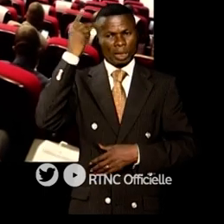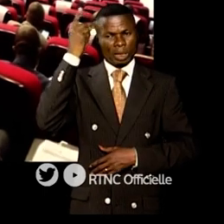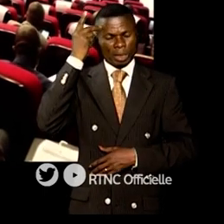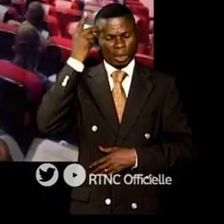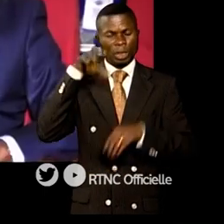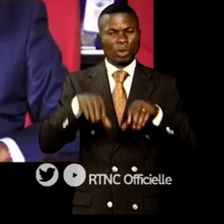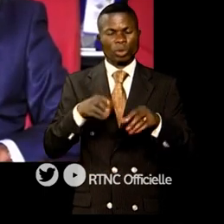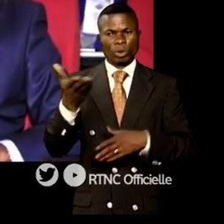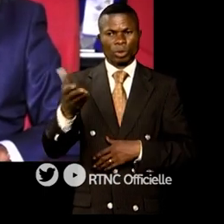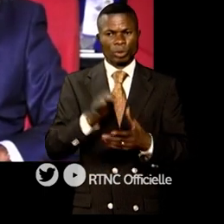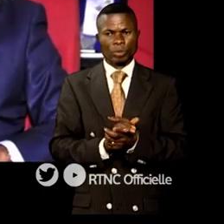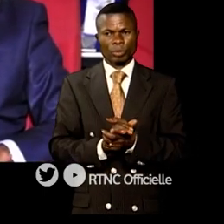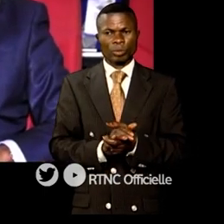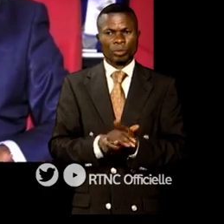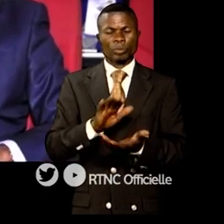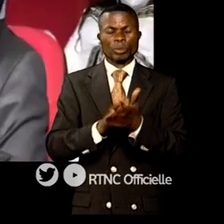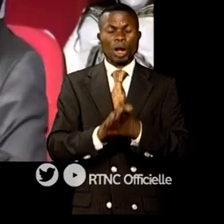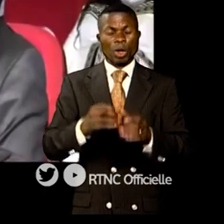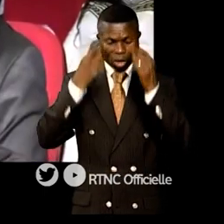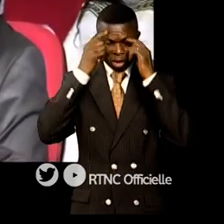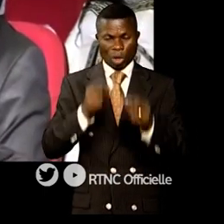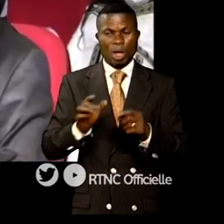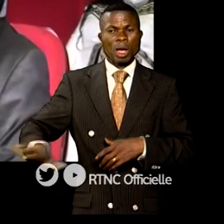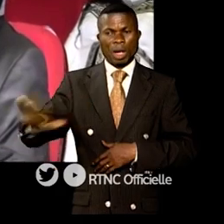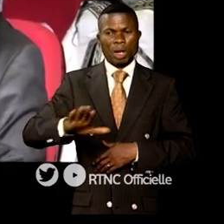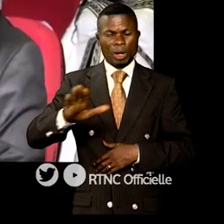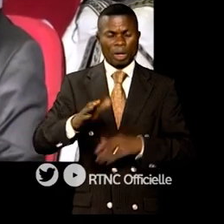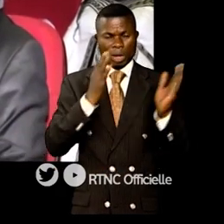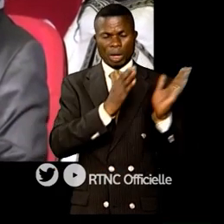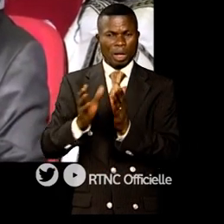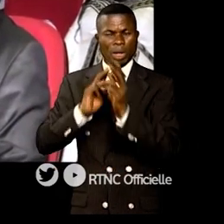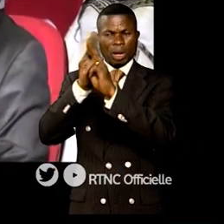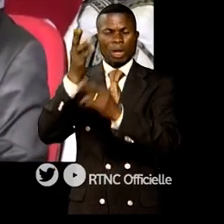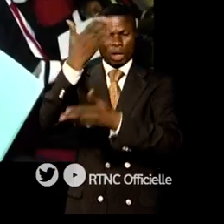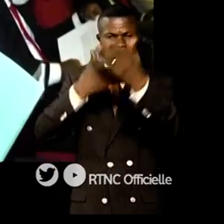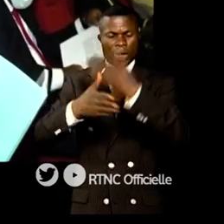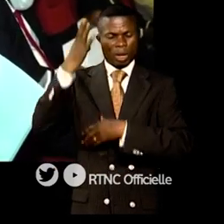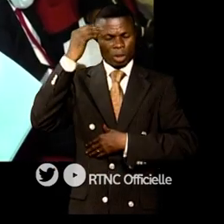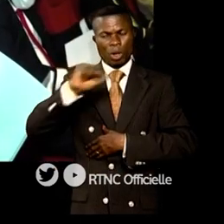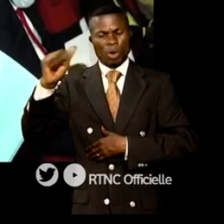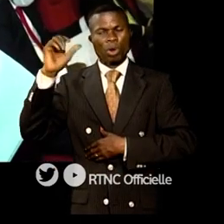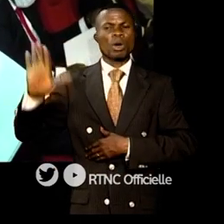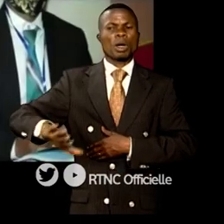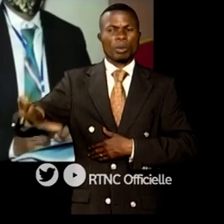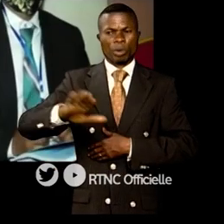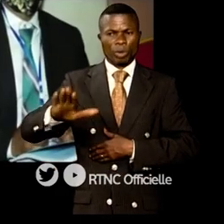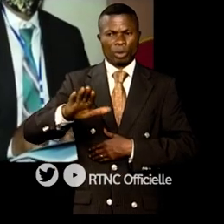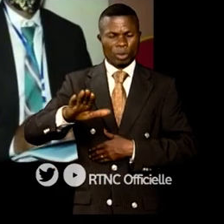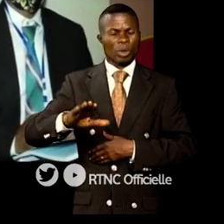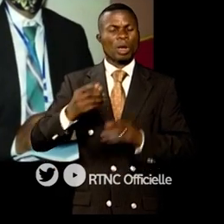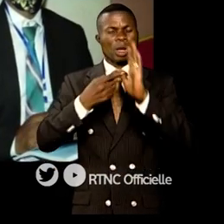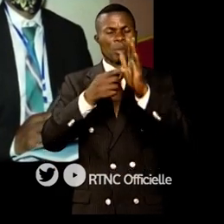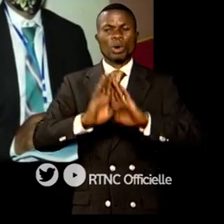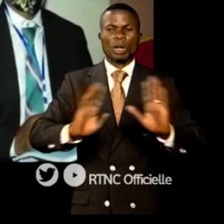Kayembe Wakayembe. Il devient plus qu'impérieux pour chaque pays de mieux retracer ses échanges avec le reste du monde, d'en ressortir les atouts,